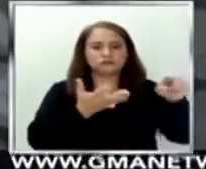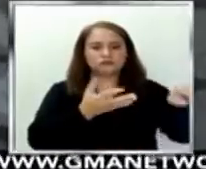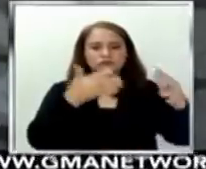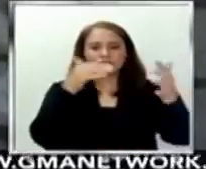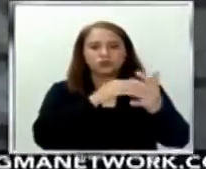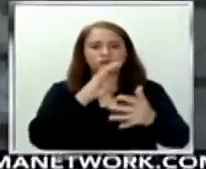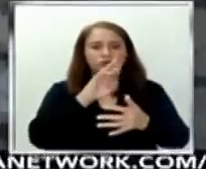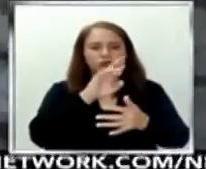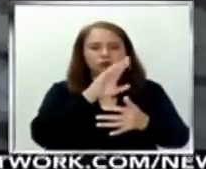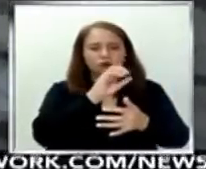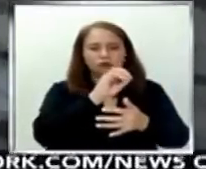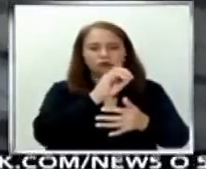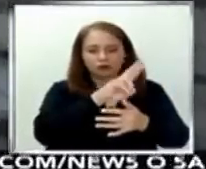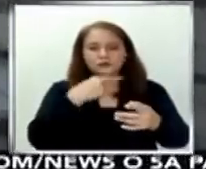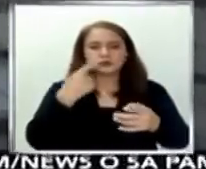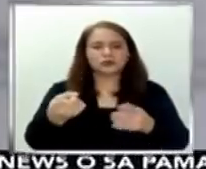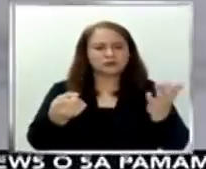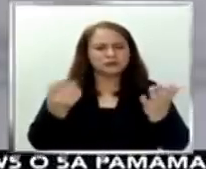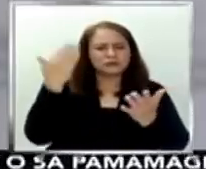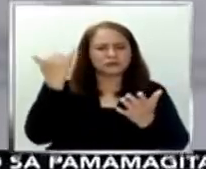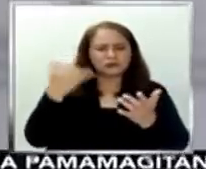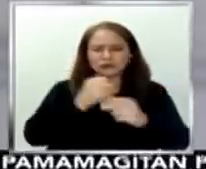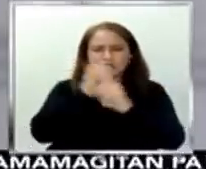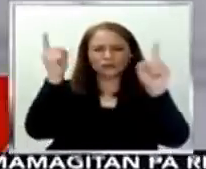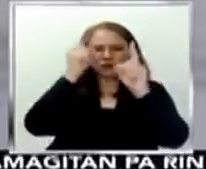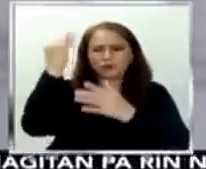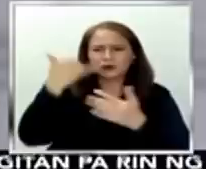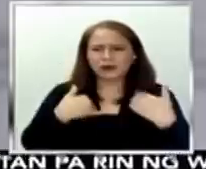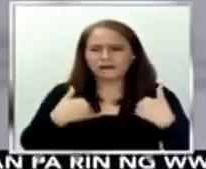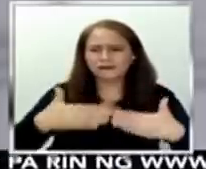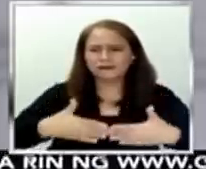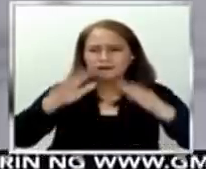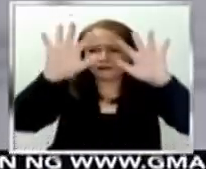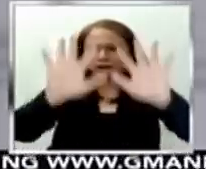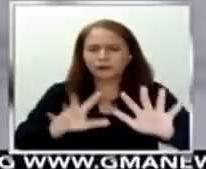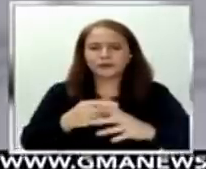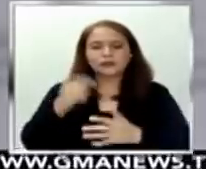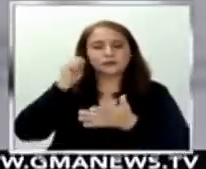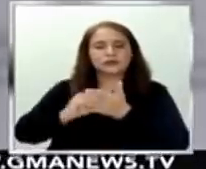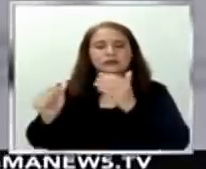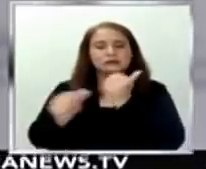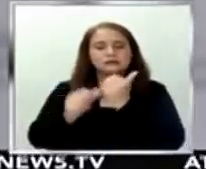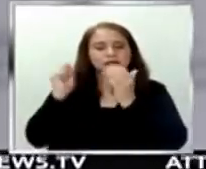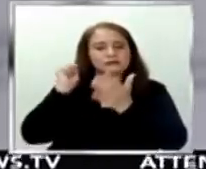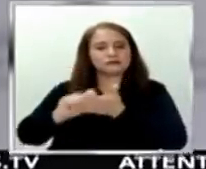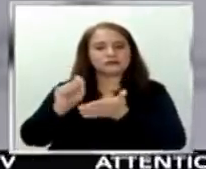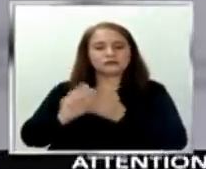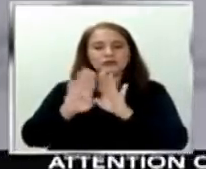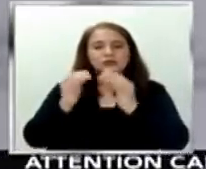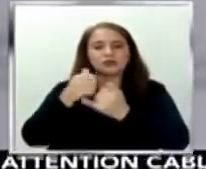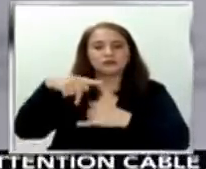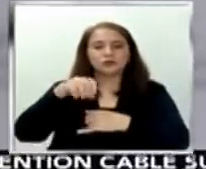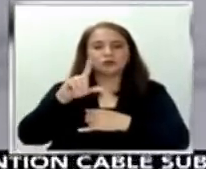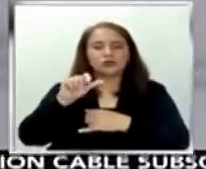Government, ikinagulat ang pagtatayo ng pader. Sa isang sulat ni Assistant Secretary Gabriel Chaklag sa Barangay Poblasyon kahapon, sinabi